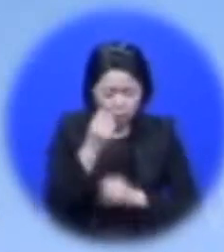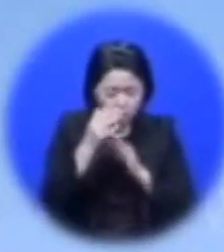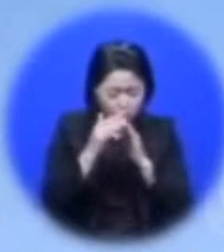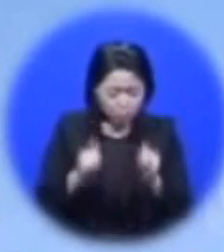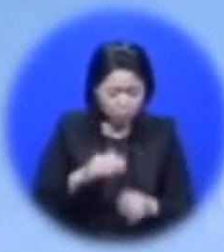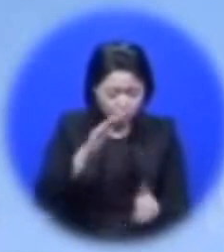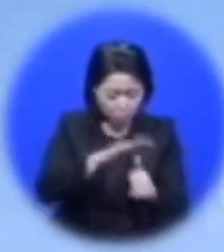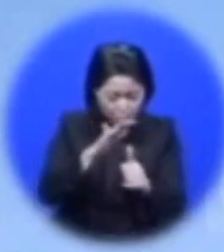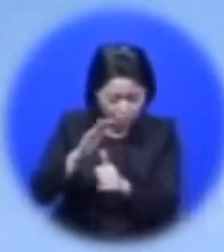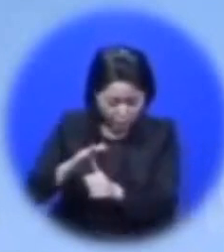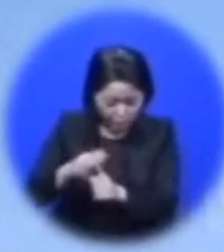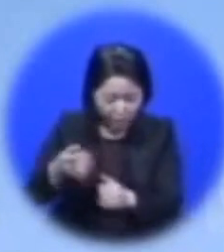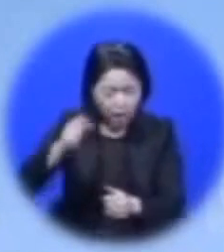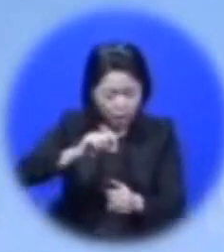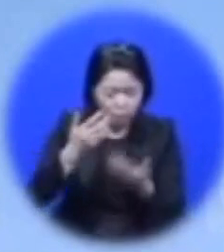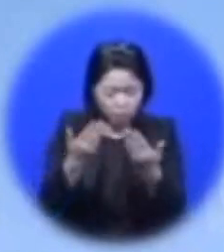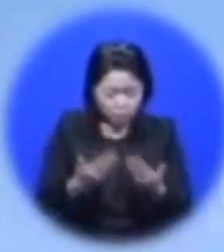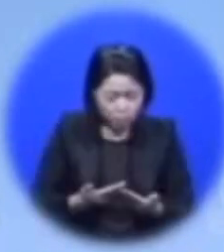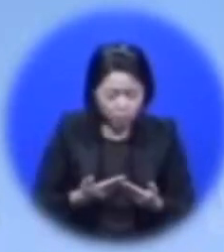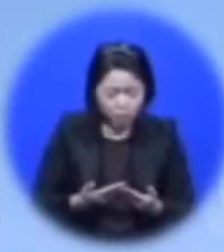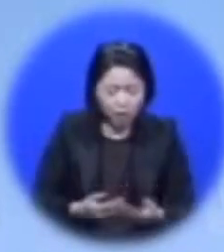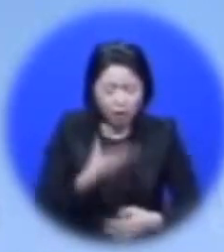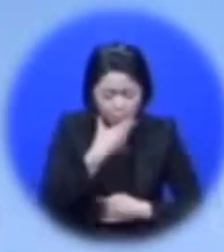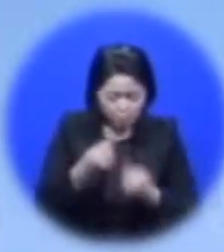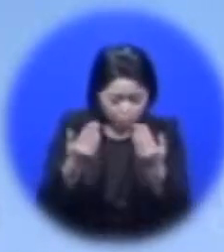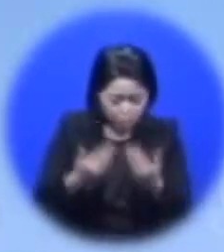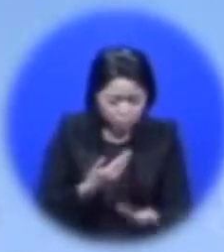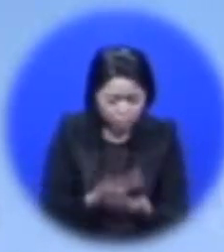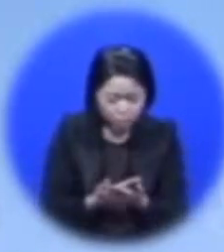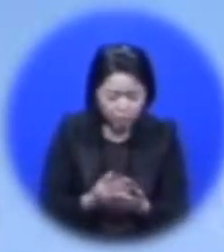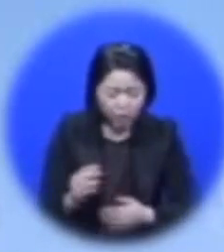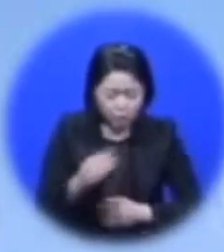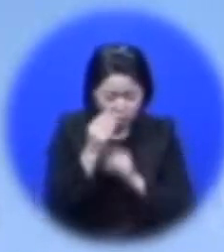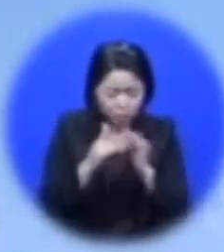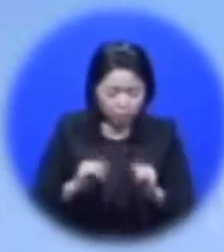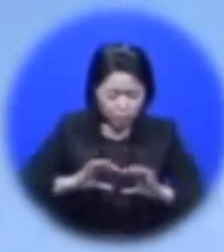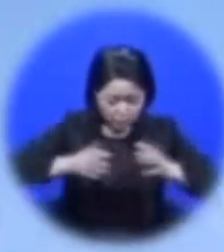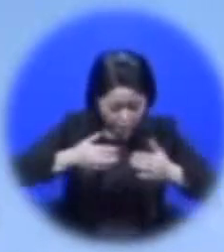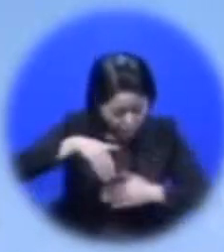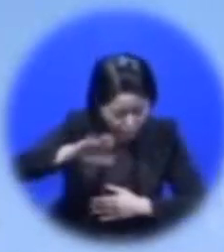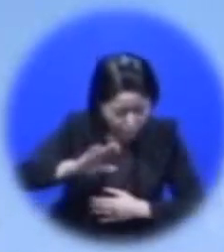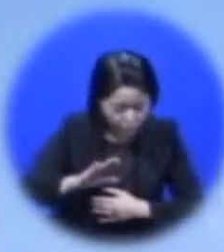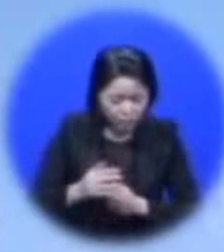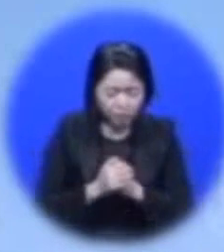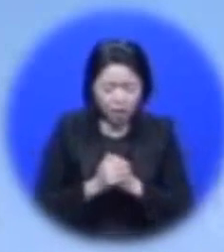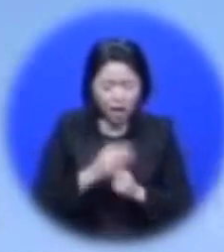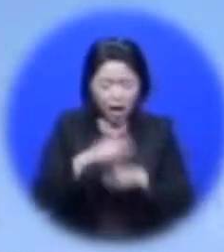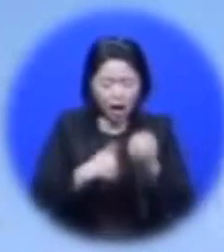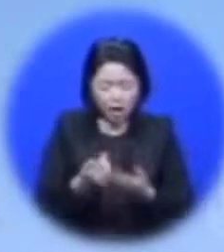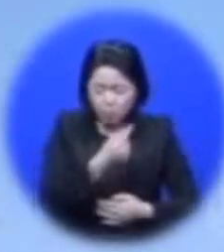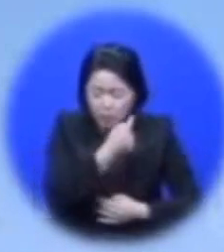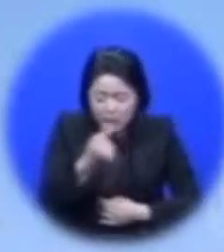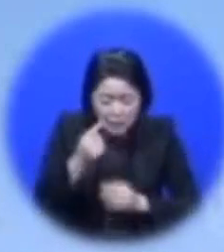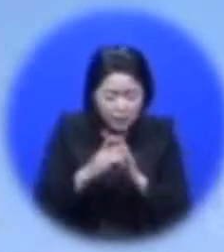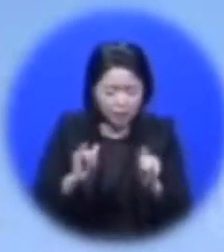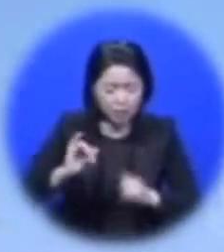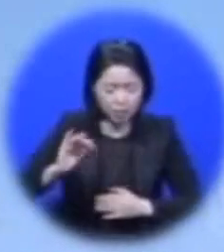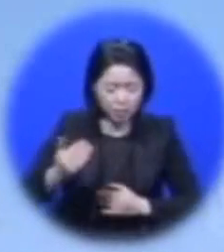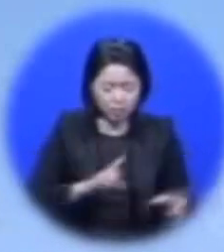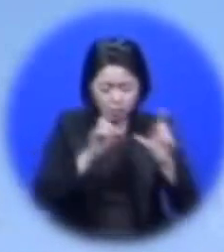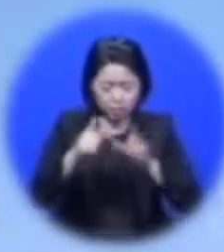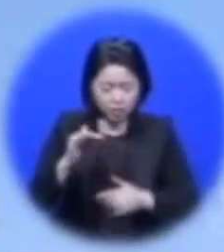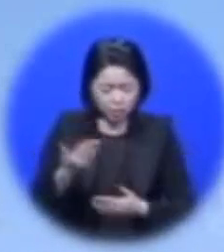머리머리에 안수하시고 복을 주소서. 성도들이 세상에 나가서 하나님의 증인되게 살게